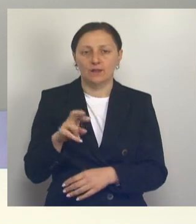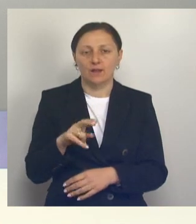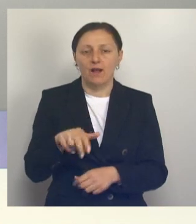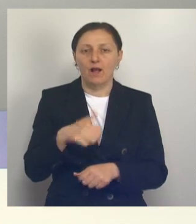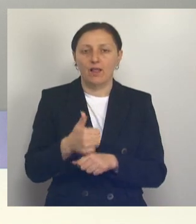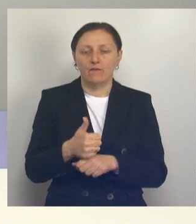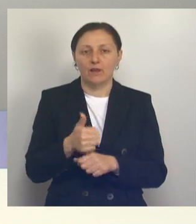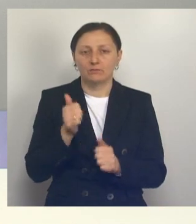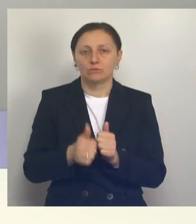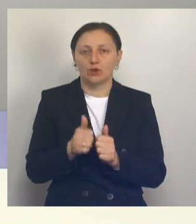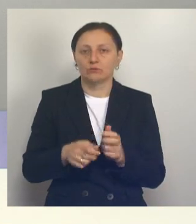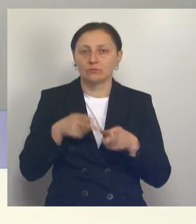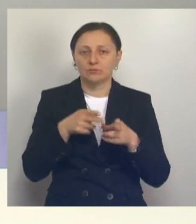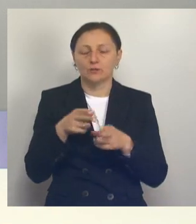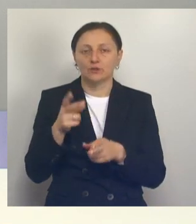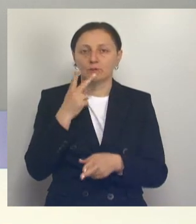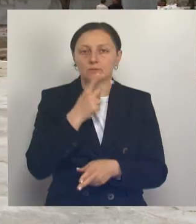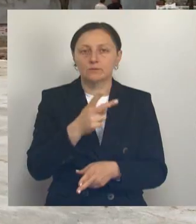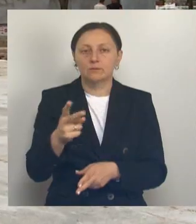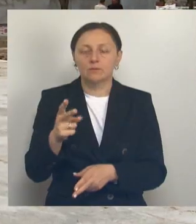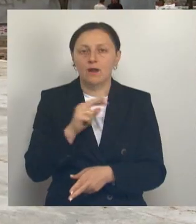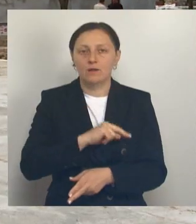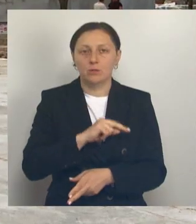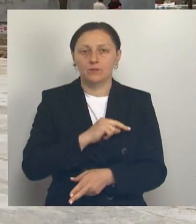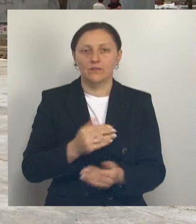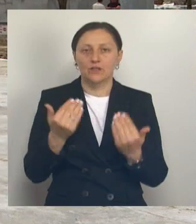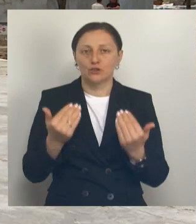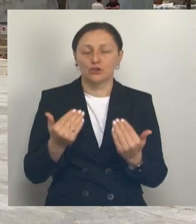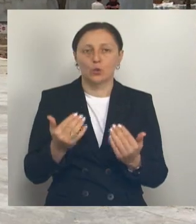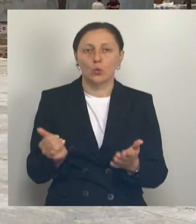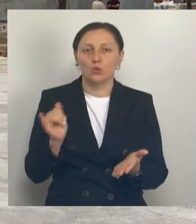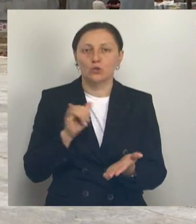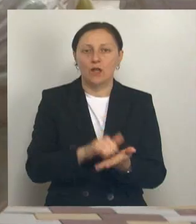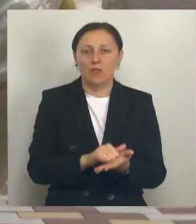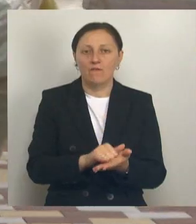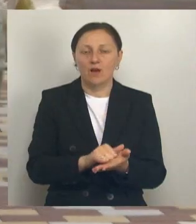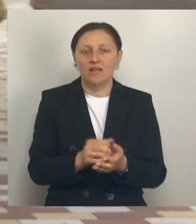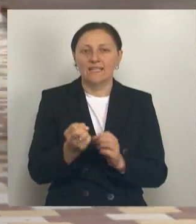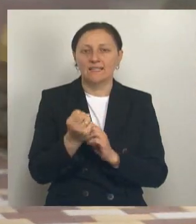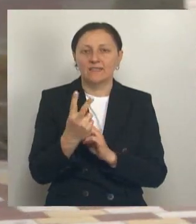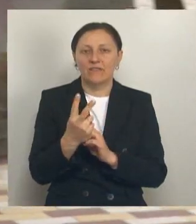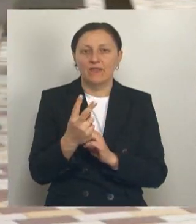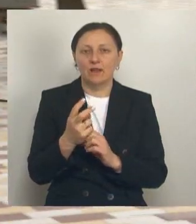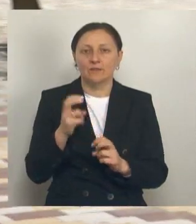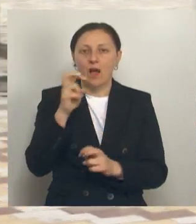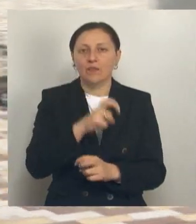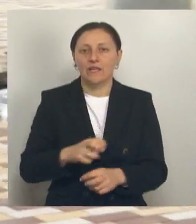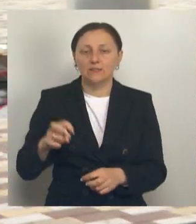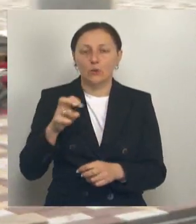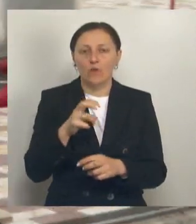регулярно посещает площадку чтобы оценить темпы работ сейчас идет установка и монтаж 12 аттракционов